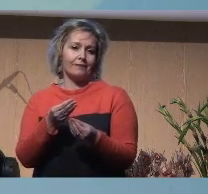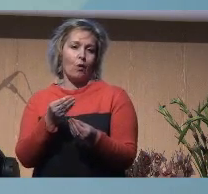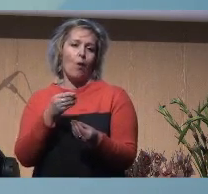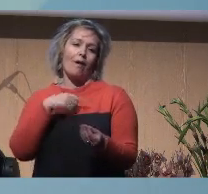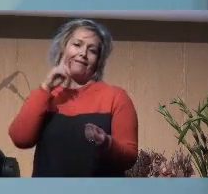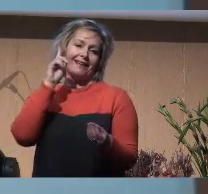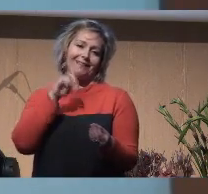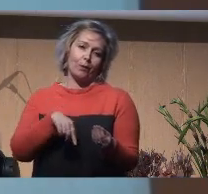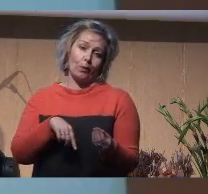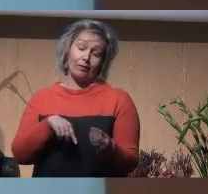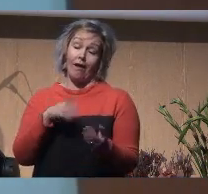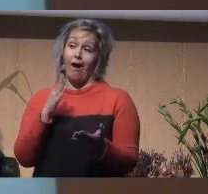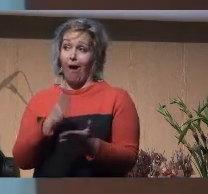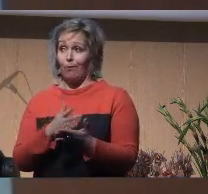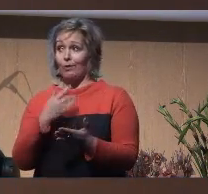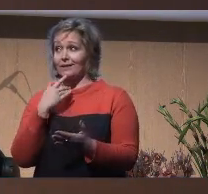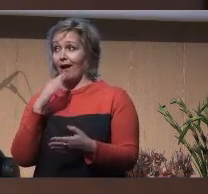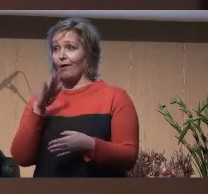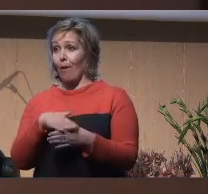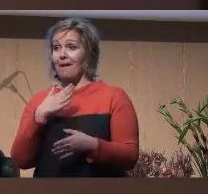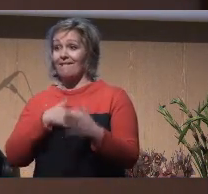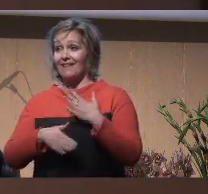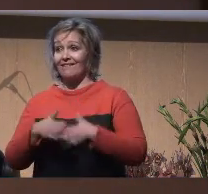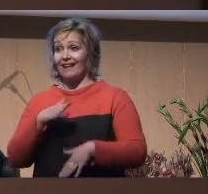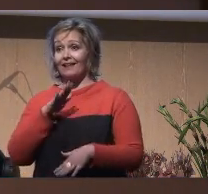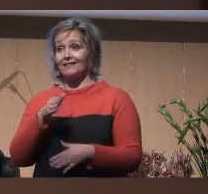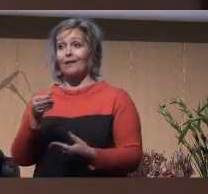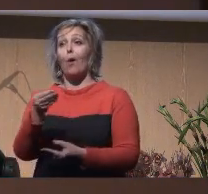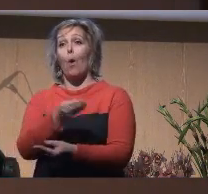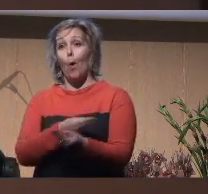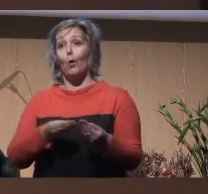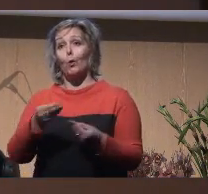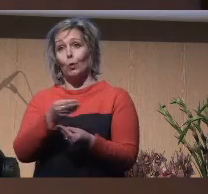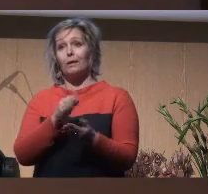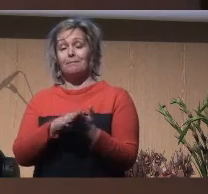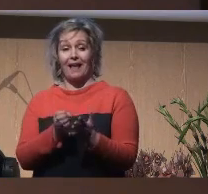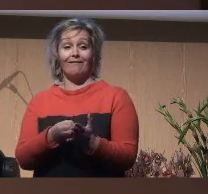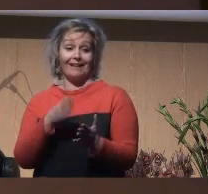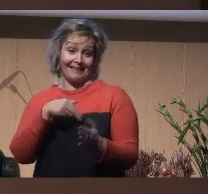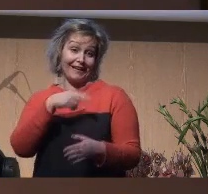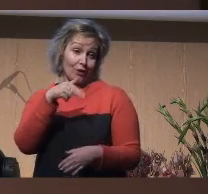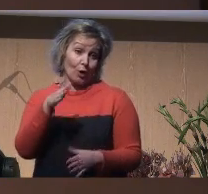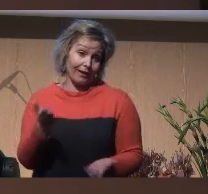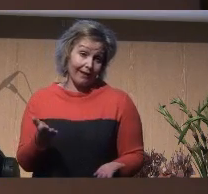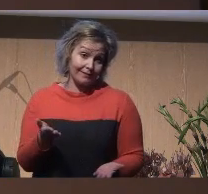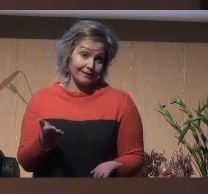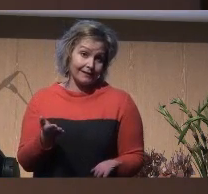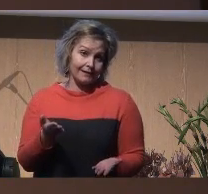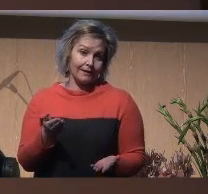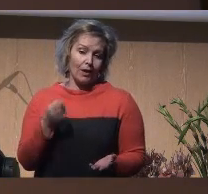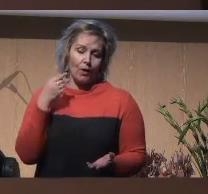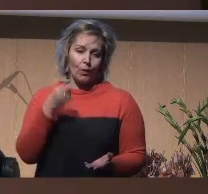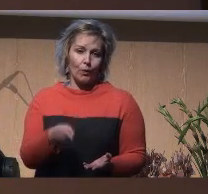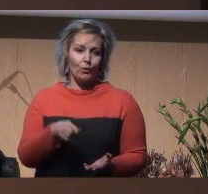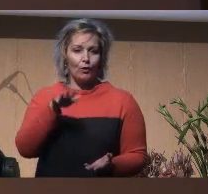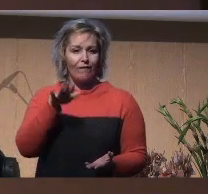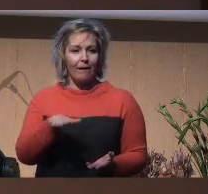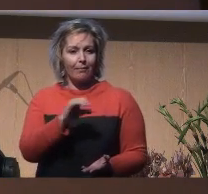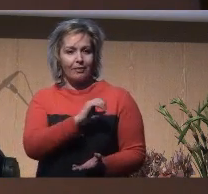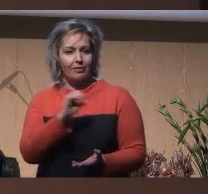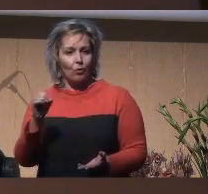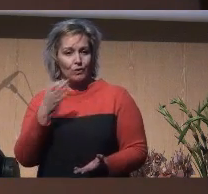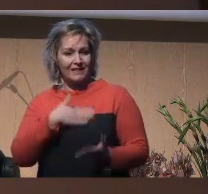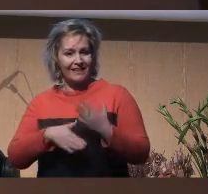vi absolutt snakke om frivillighetens økonomiske merverdi i Norge. 115